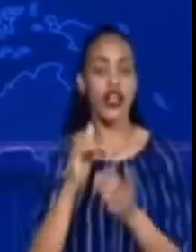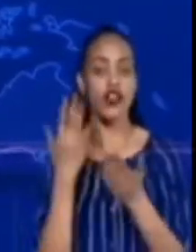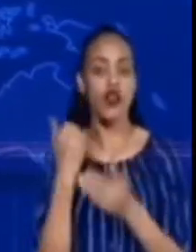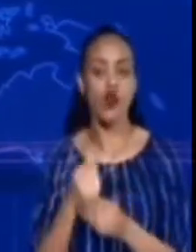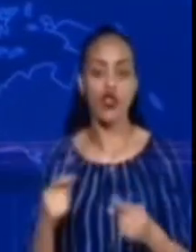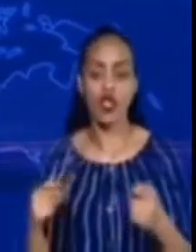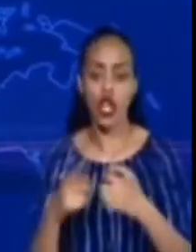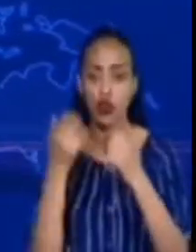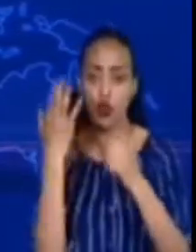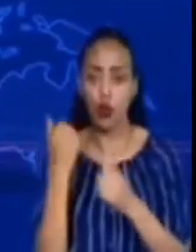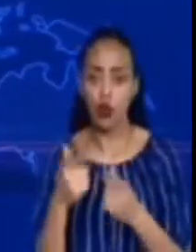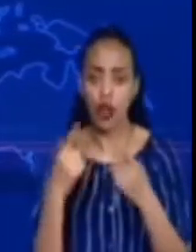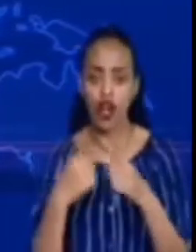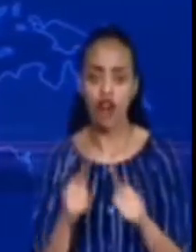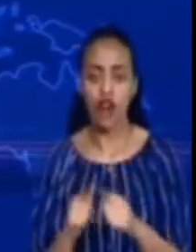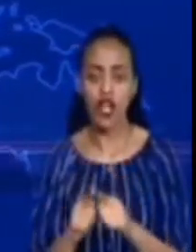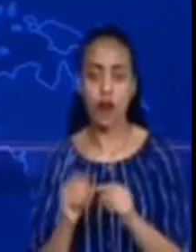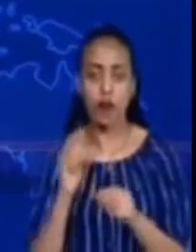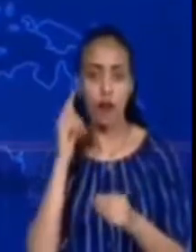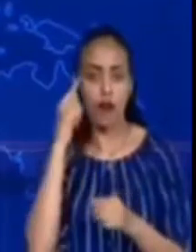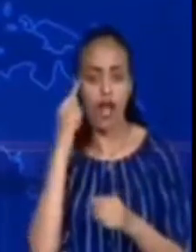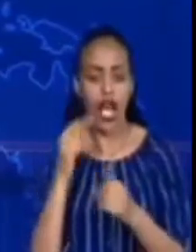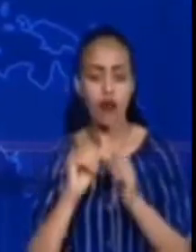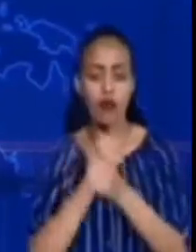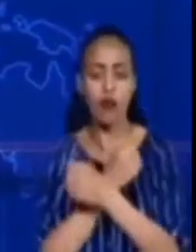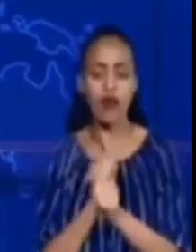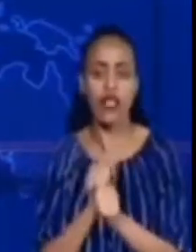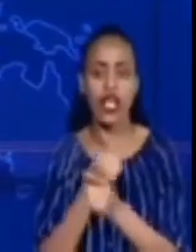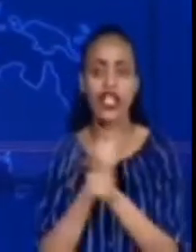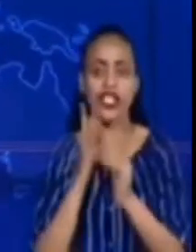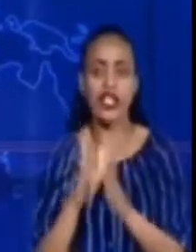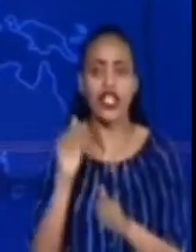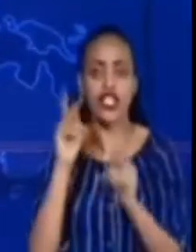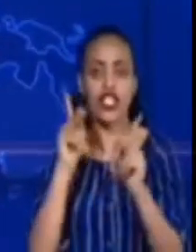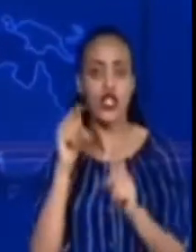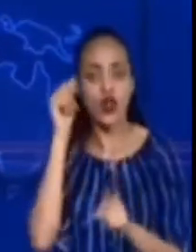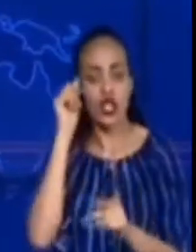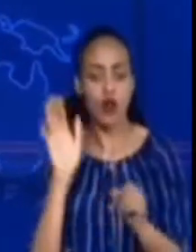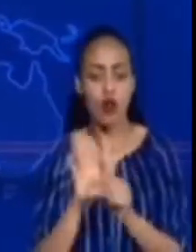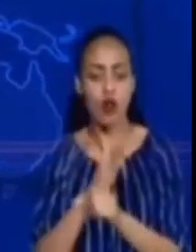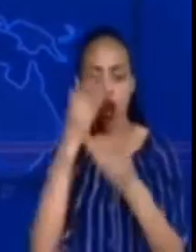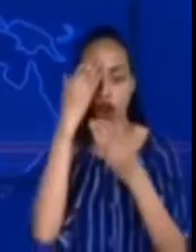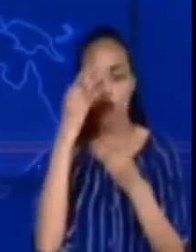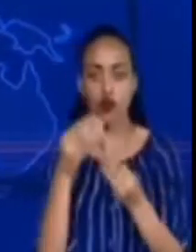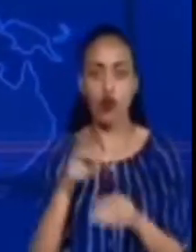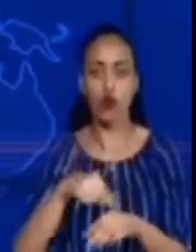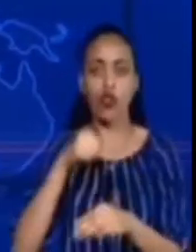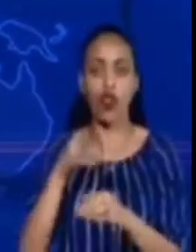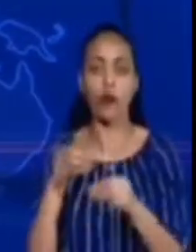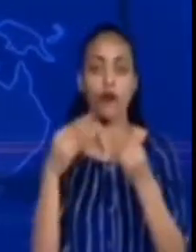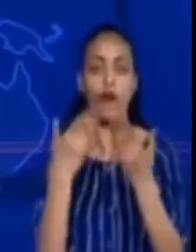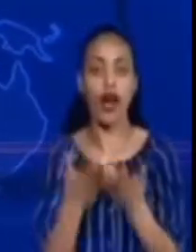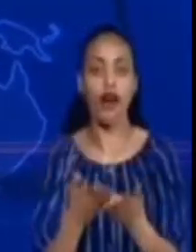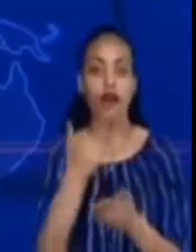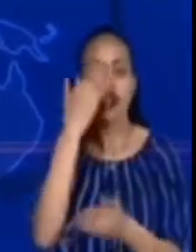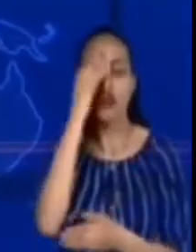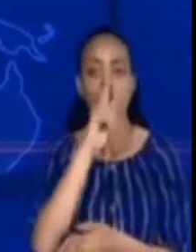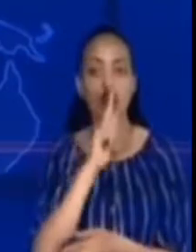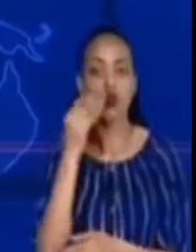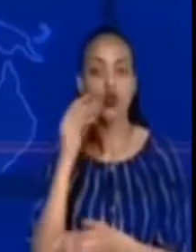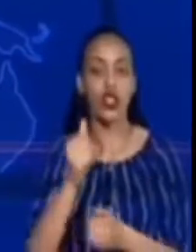አይሳካም። ኢትዮጵያን ያሳደግናት በጋራ ነው። ኢትዮጵያን ያሳደግናት በጋራ ነው። ክርስቲያኑም በአቅሙ